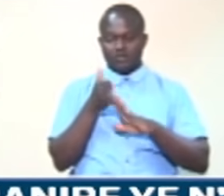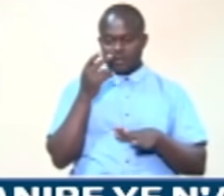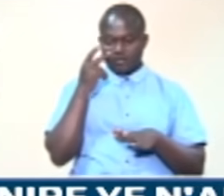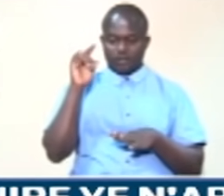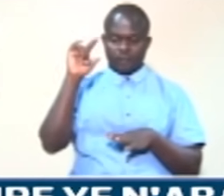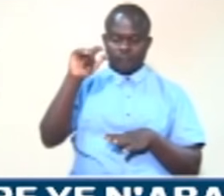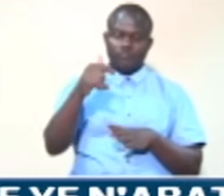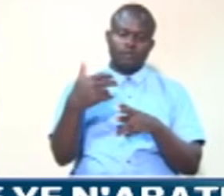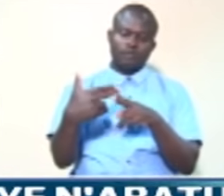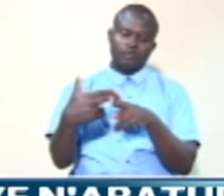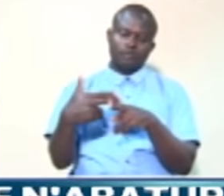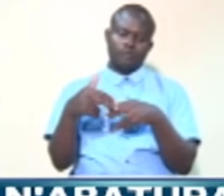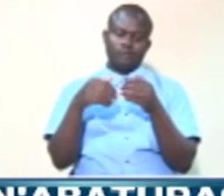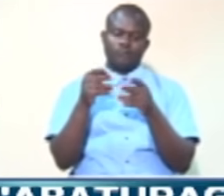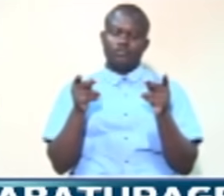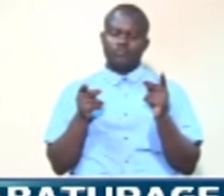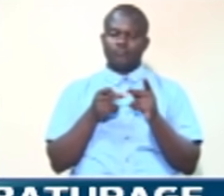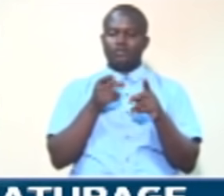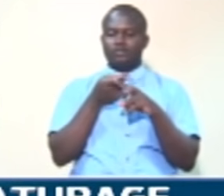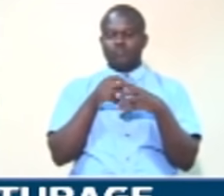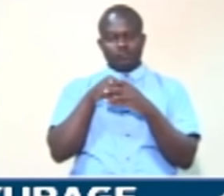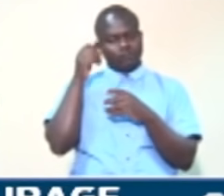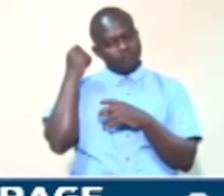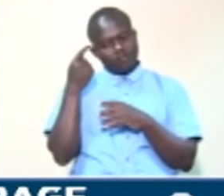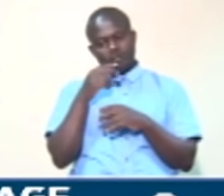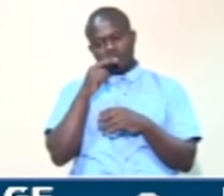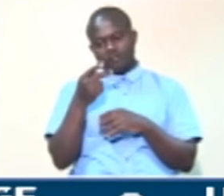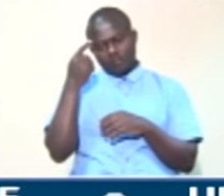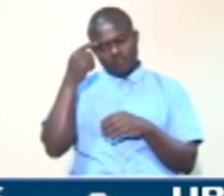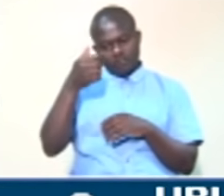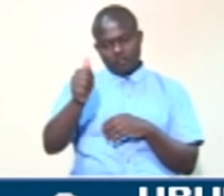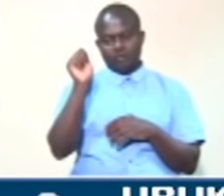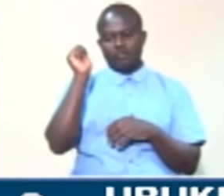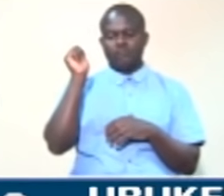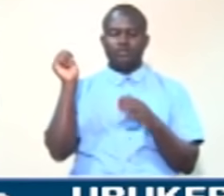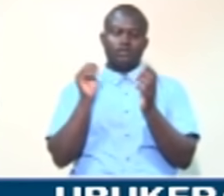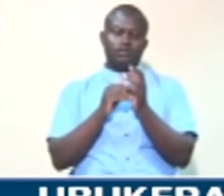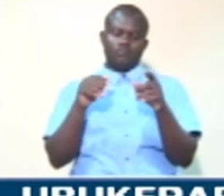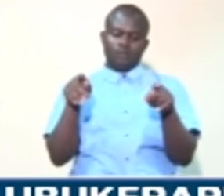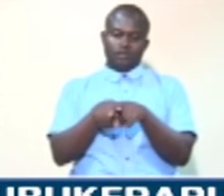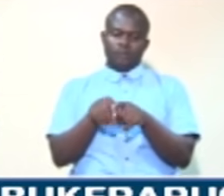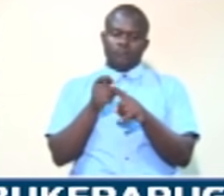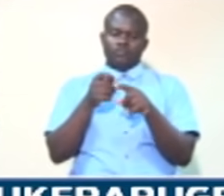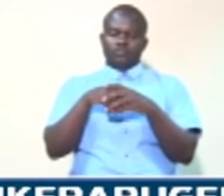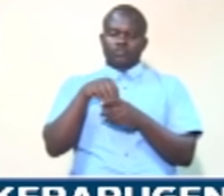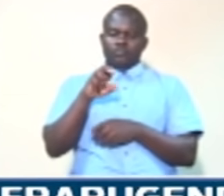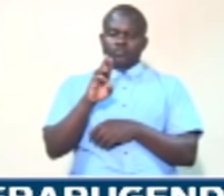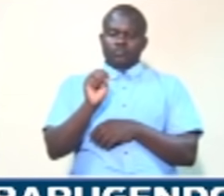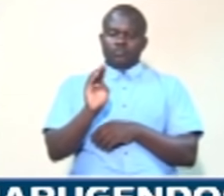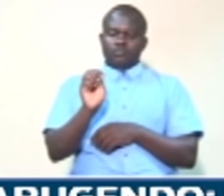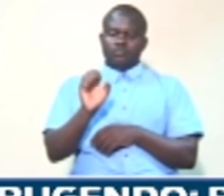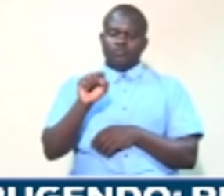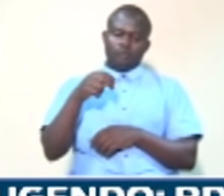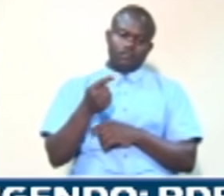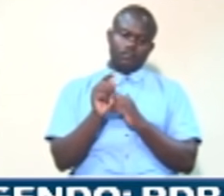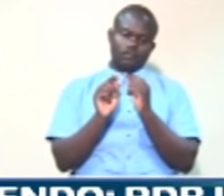indege hafi aho bahagurukira, urumva ni igisubizo kuri bo. Kimwe n'abavaga Rubumbashi berekeza